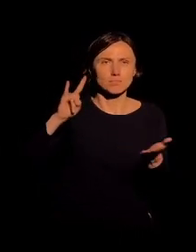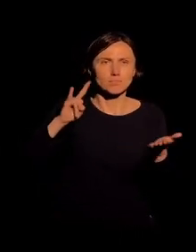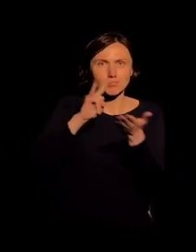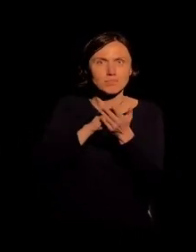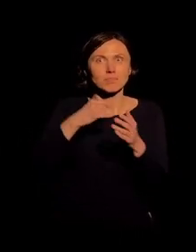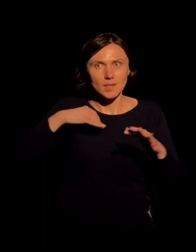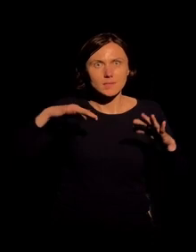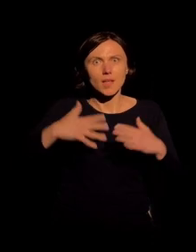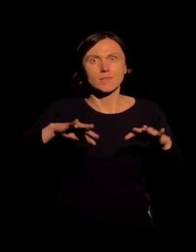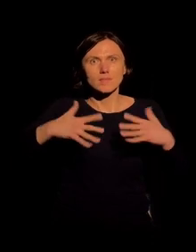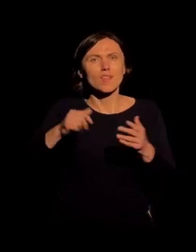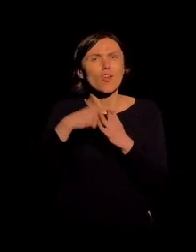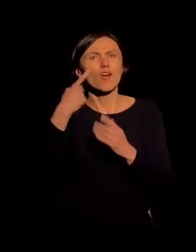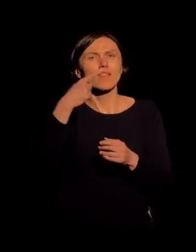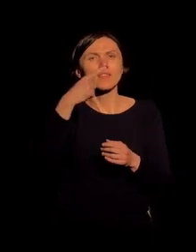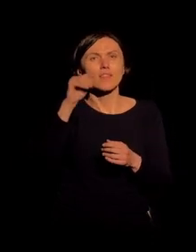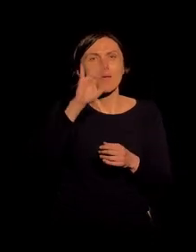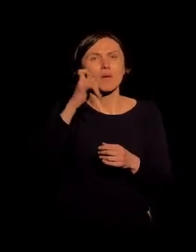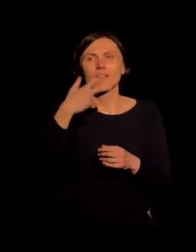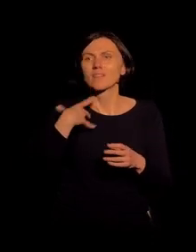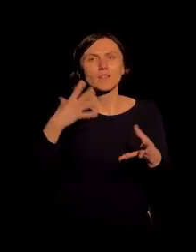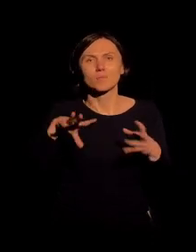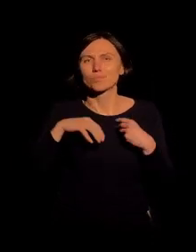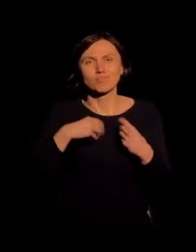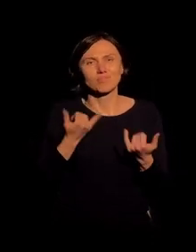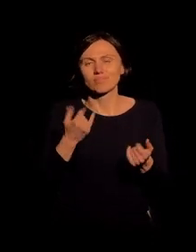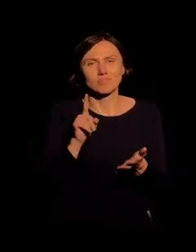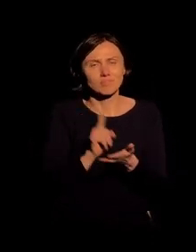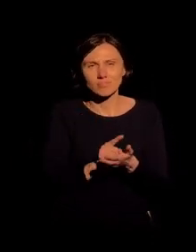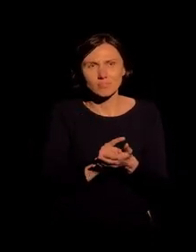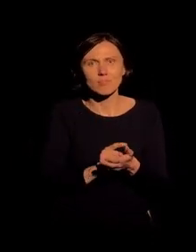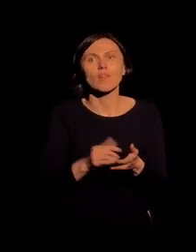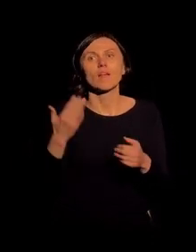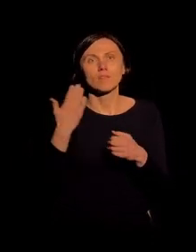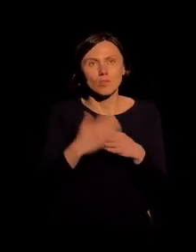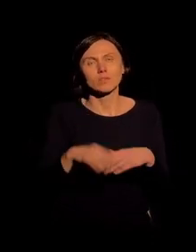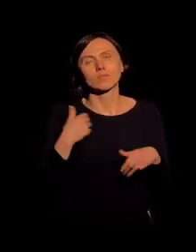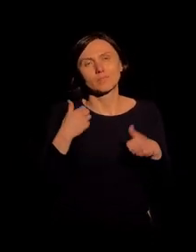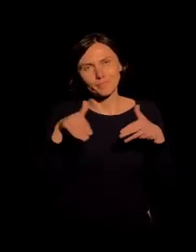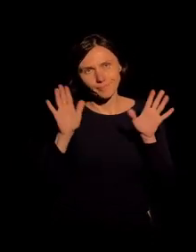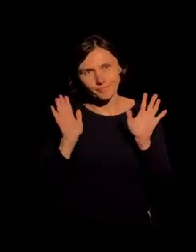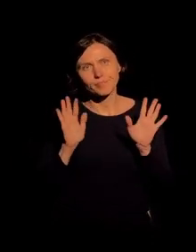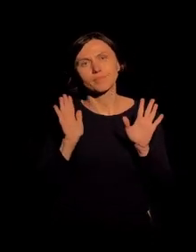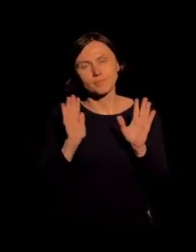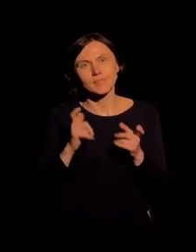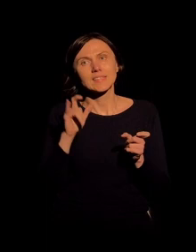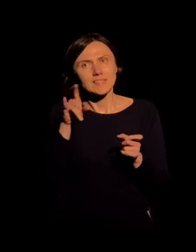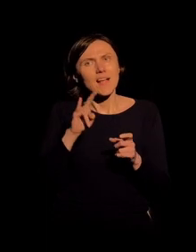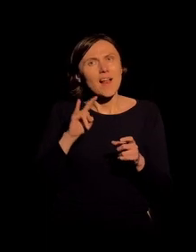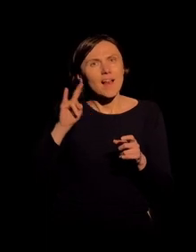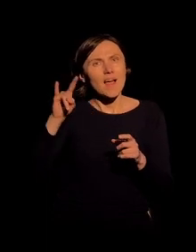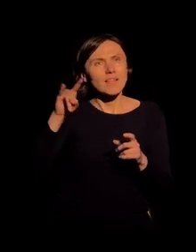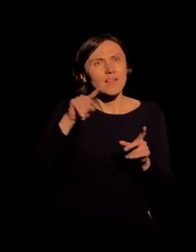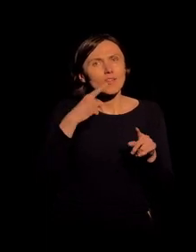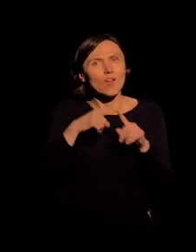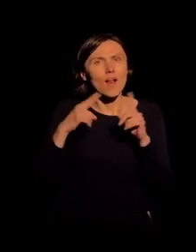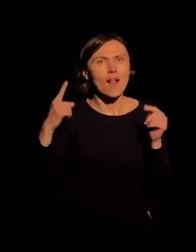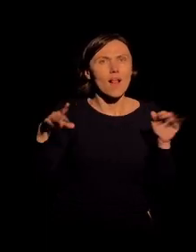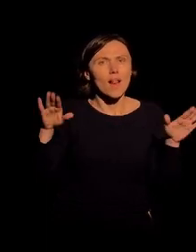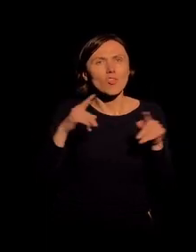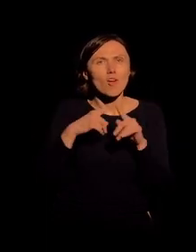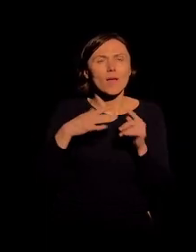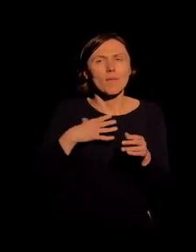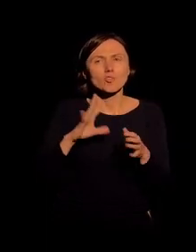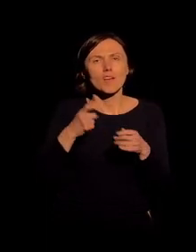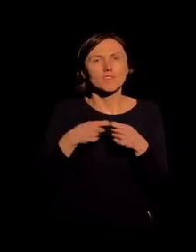do szkoły lotniczej do Dęblina, ale mnie nie przyjęto z różnych powodów, w końcu to odpuściłem. I z tym lataniem trochę tam coś miałem wspólnego w